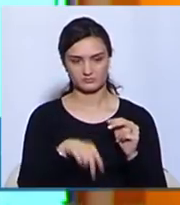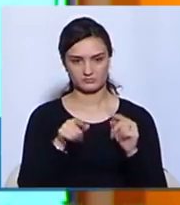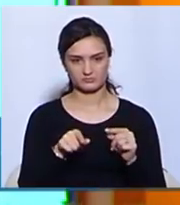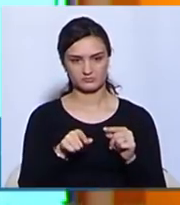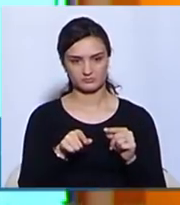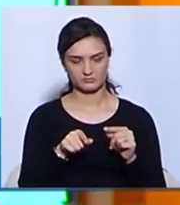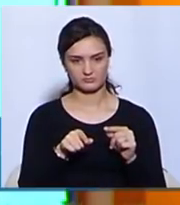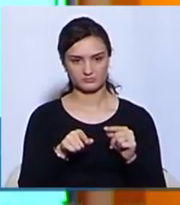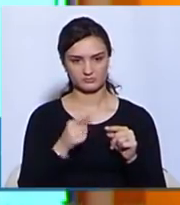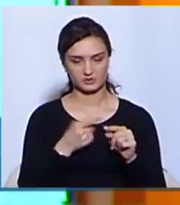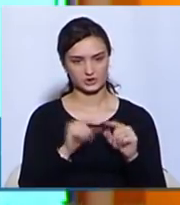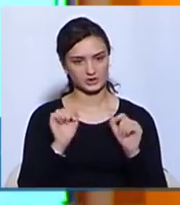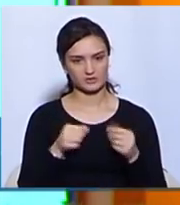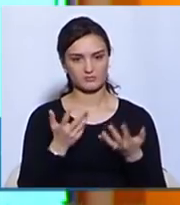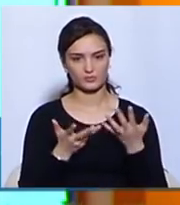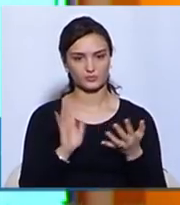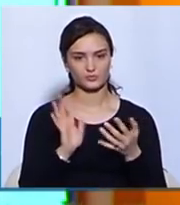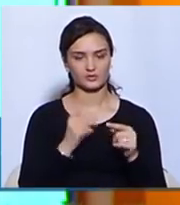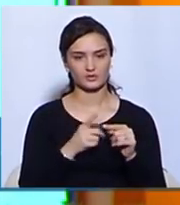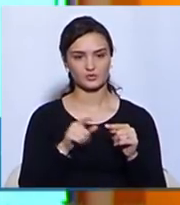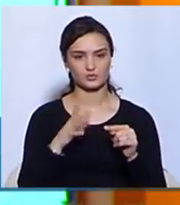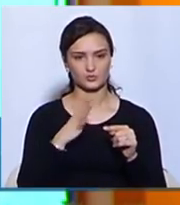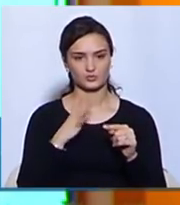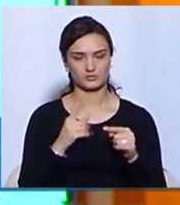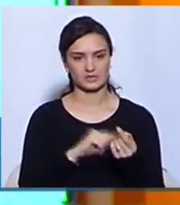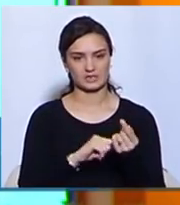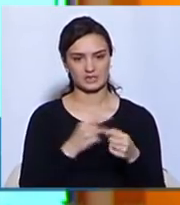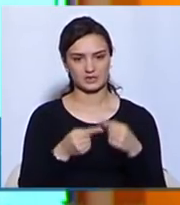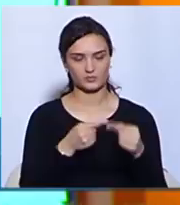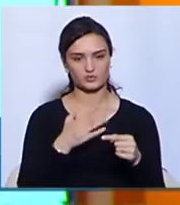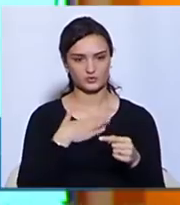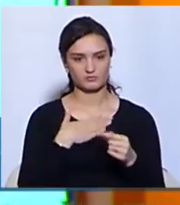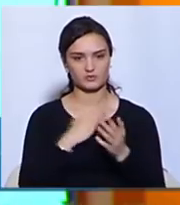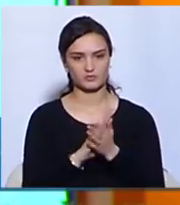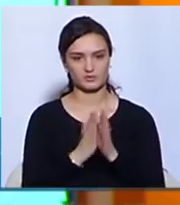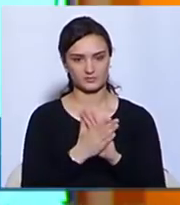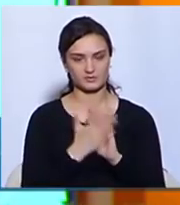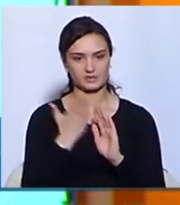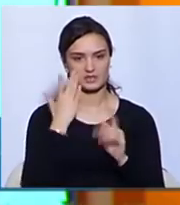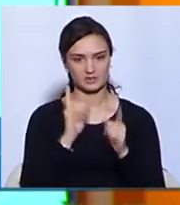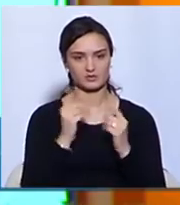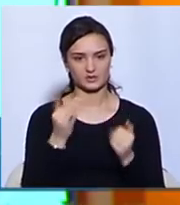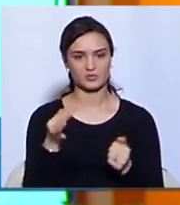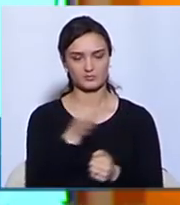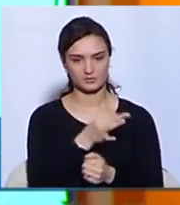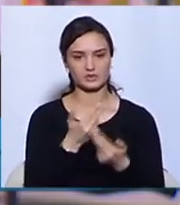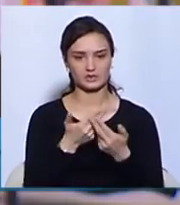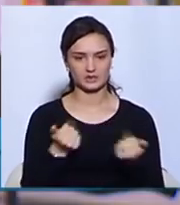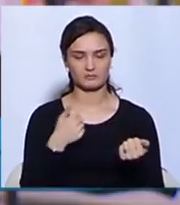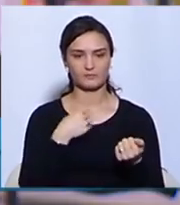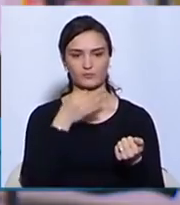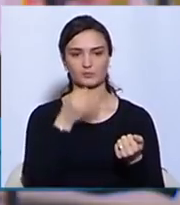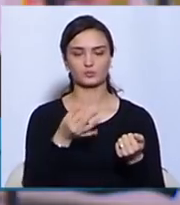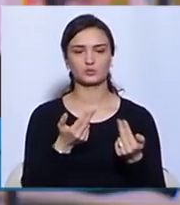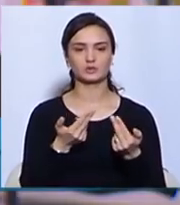ეს ფაზა. შეიძლება თუ არა ამას ქონოდა გავლენა ჩემს მდგომარეობაზეო და თქვენ რეალურად ახლა უპასუხეთ, რომ პრაქტიკულად